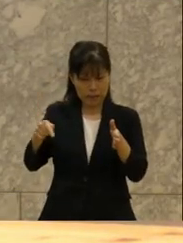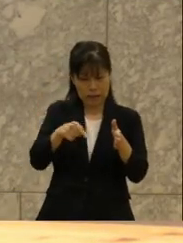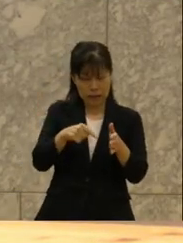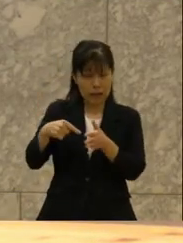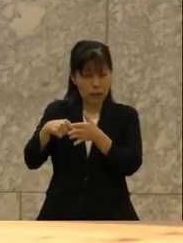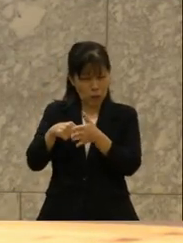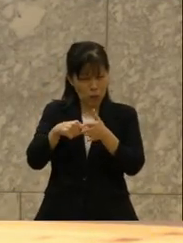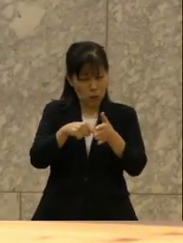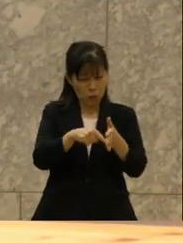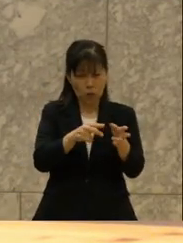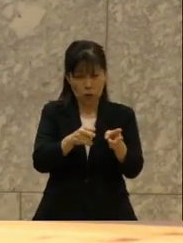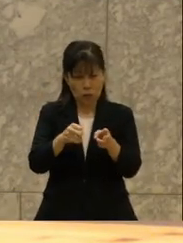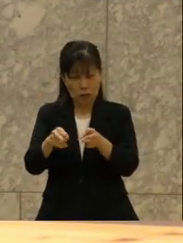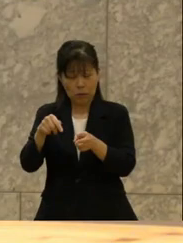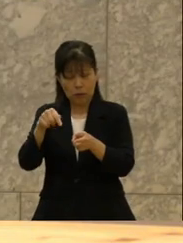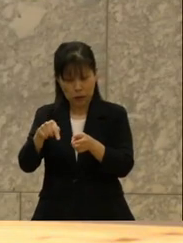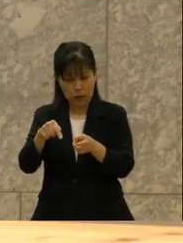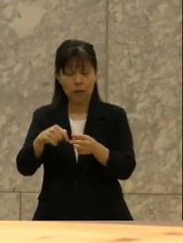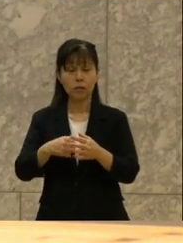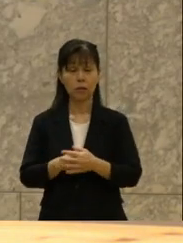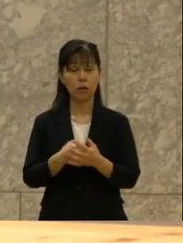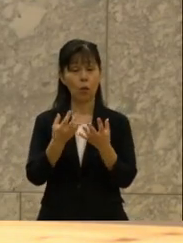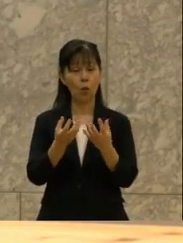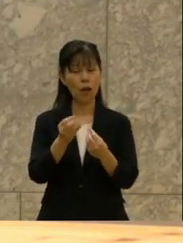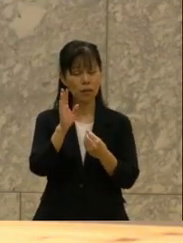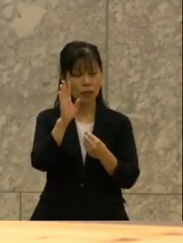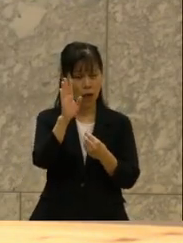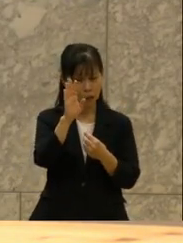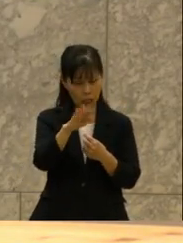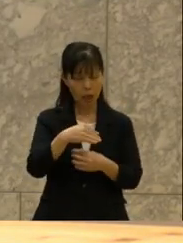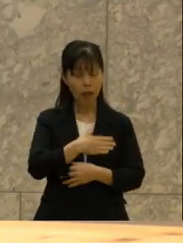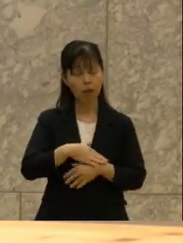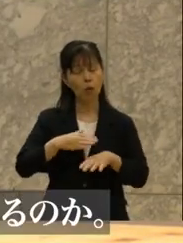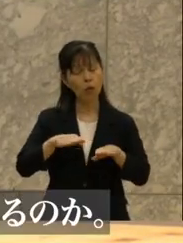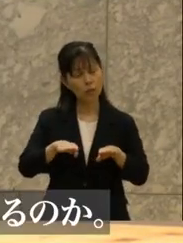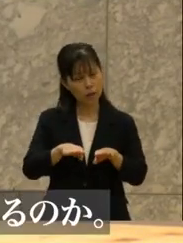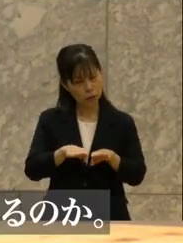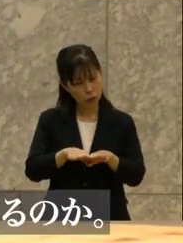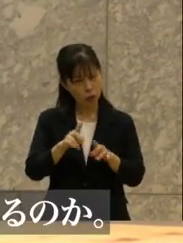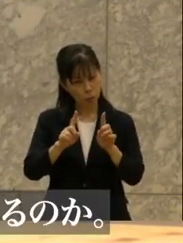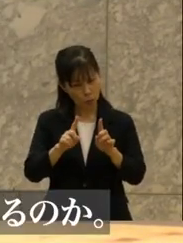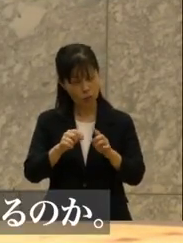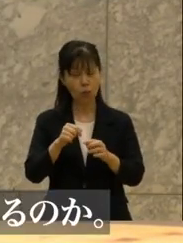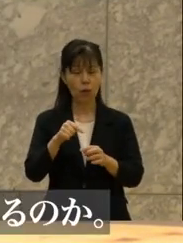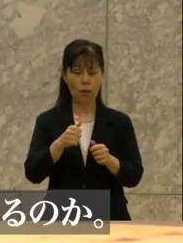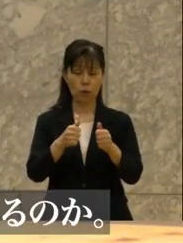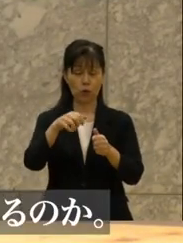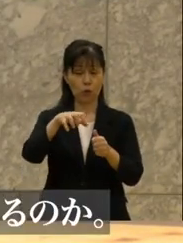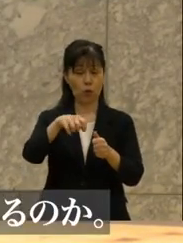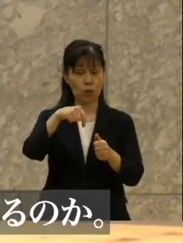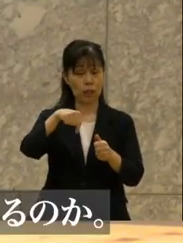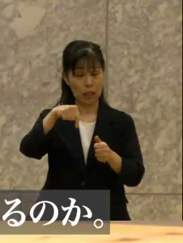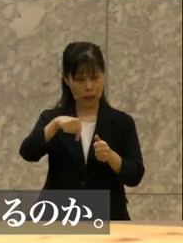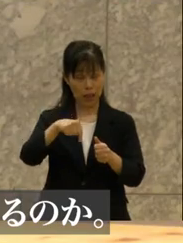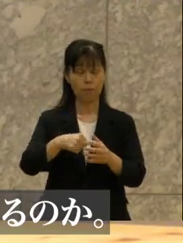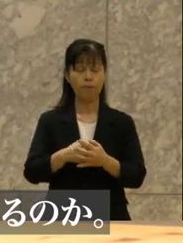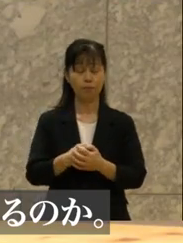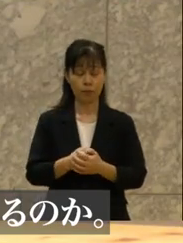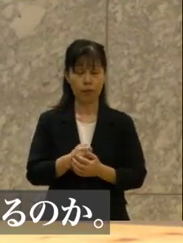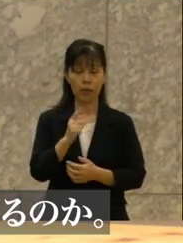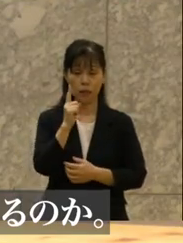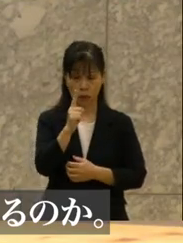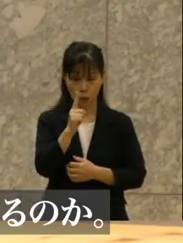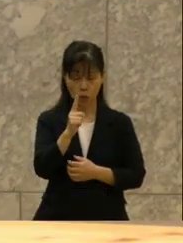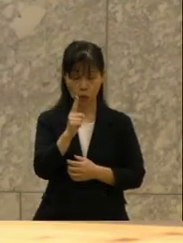をしてどんな準備をしているか終わった後にどんな風にして体を休めてるかそれは競技場の中でもそうですね一つの市議を終わった後